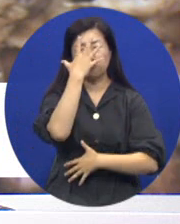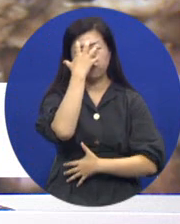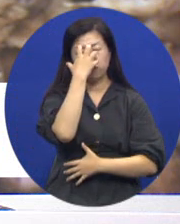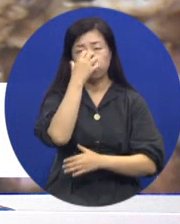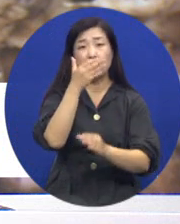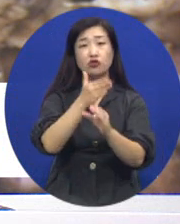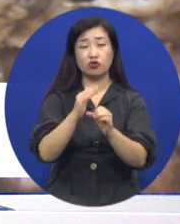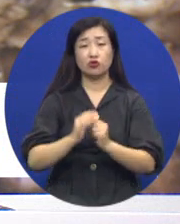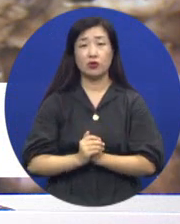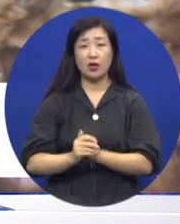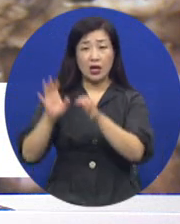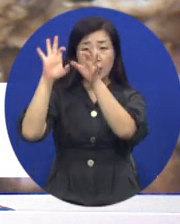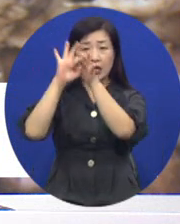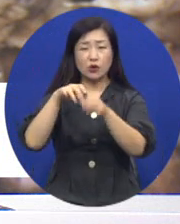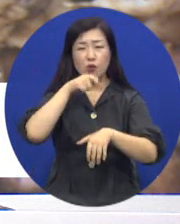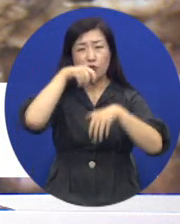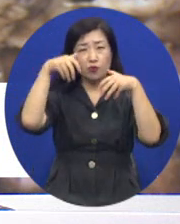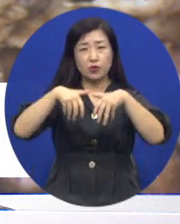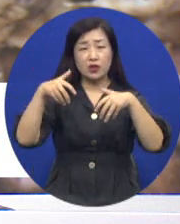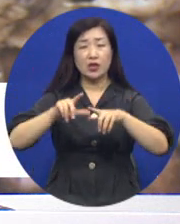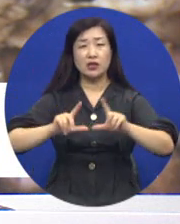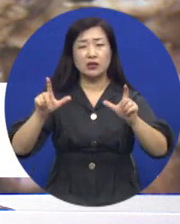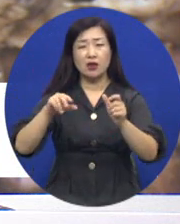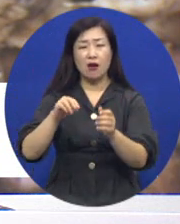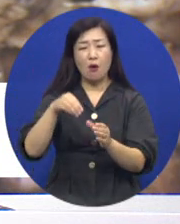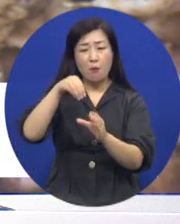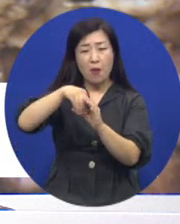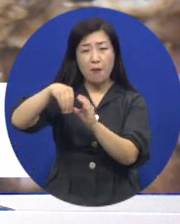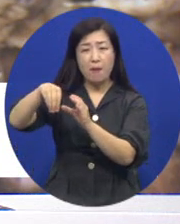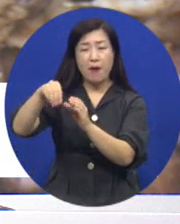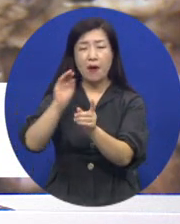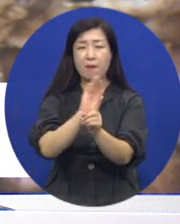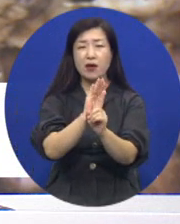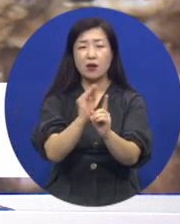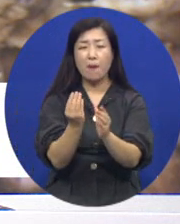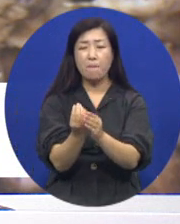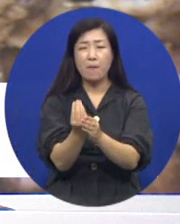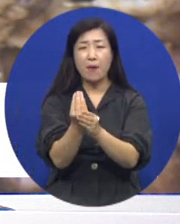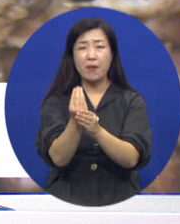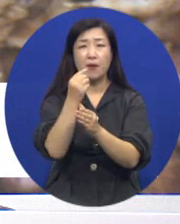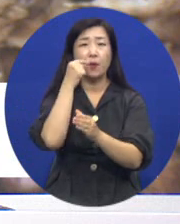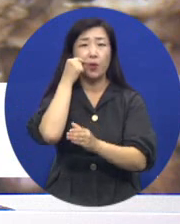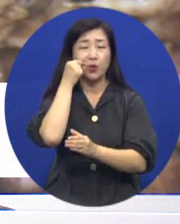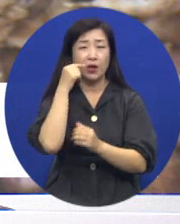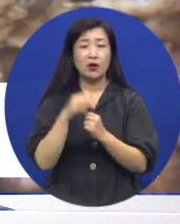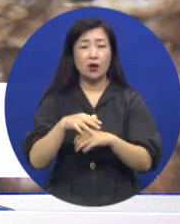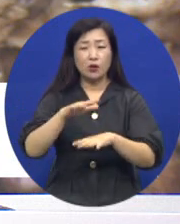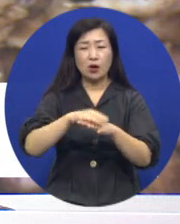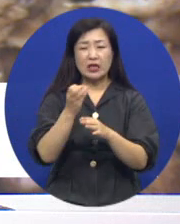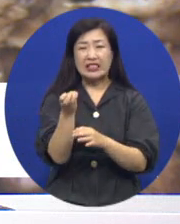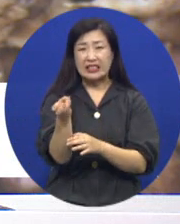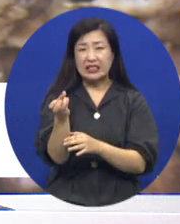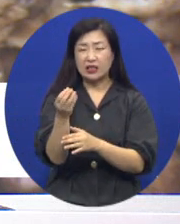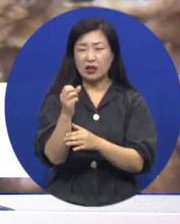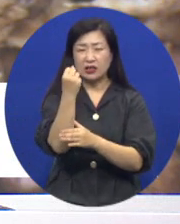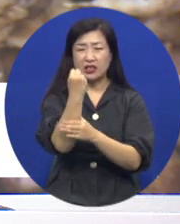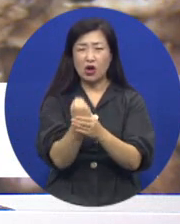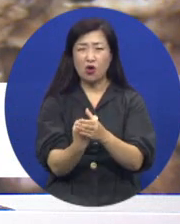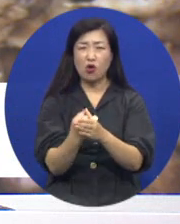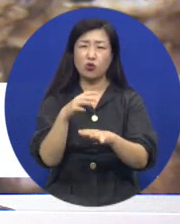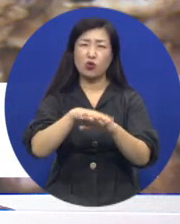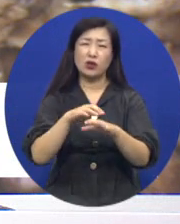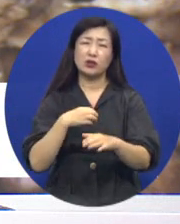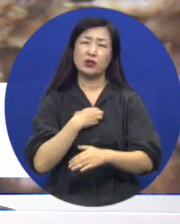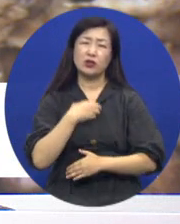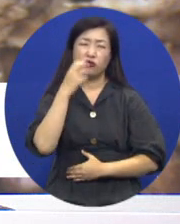울상입니다. 계속된 비 날씨에 심어놓은 마늘이 발하지 못하는 것은 물론 종자까지 썩어 농가들이 애를